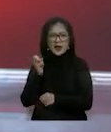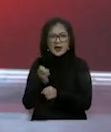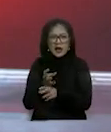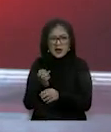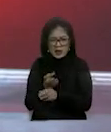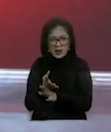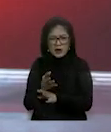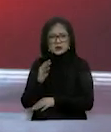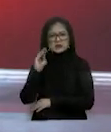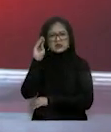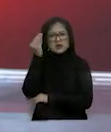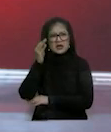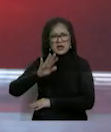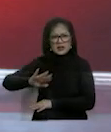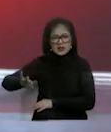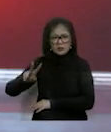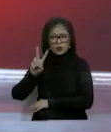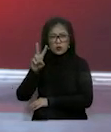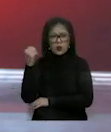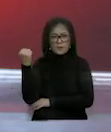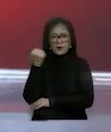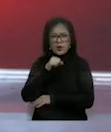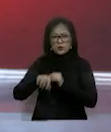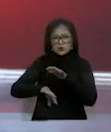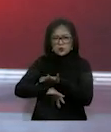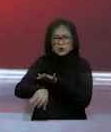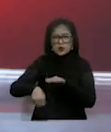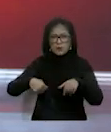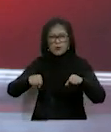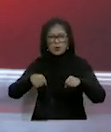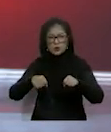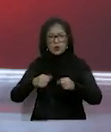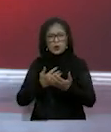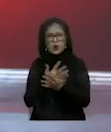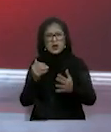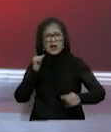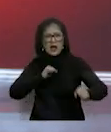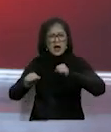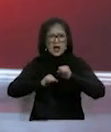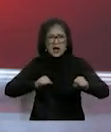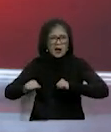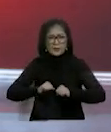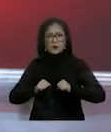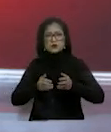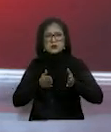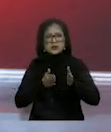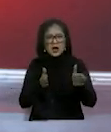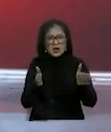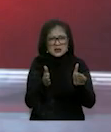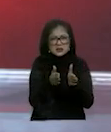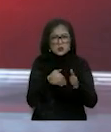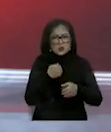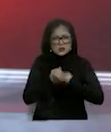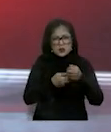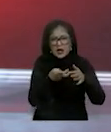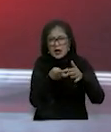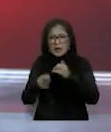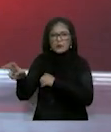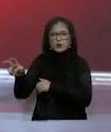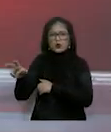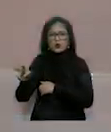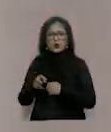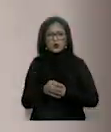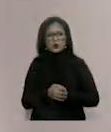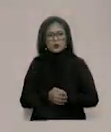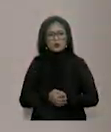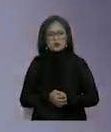di Jakarta Timur, dua pelaku pencurian motor diamuk warga setelah terjebak di gang buntu saat berupaya melarikan diri.